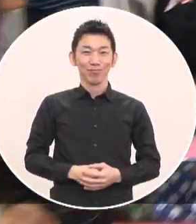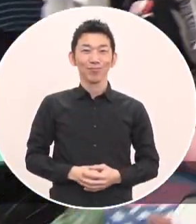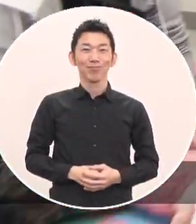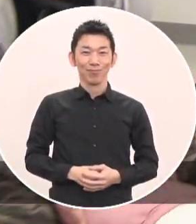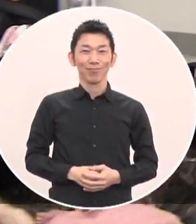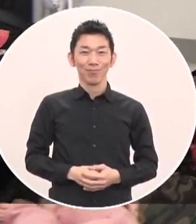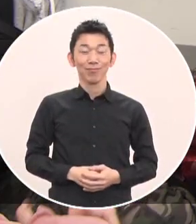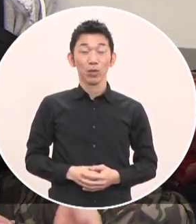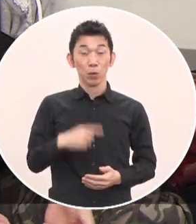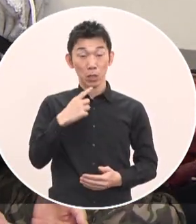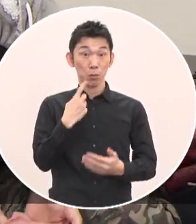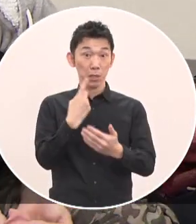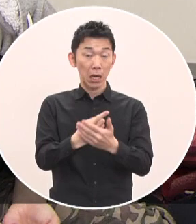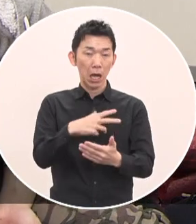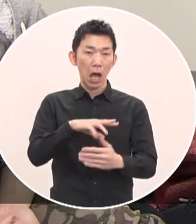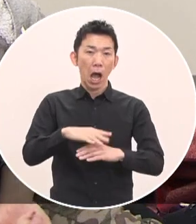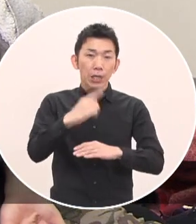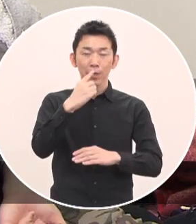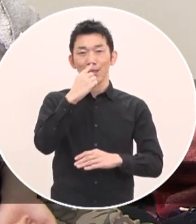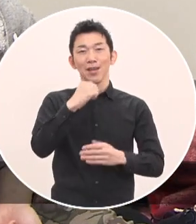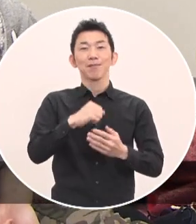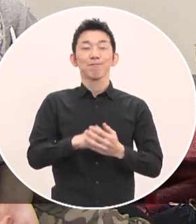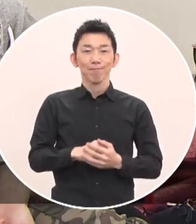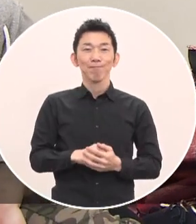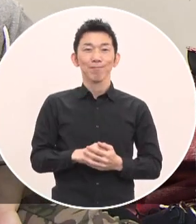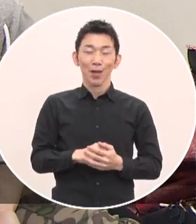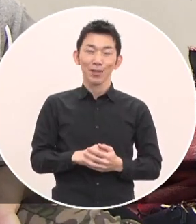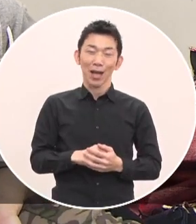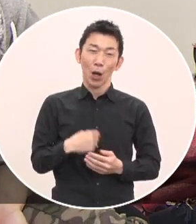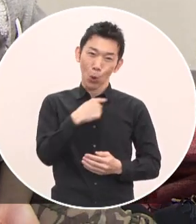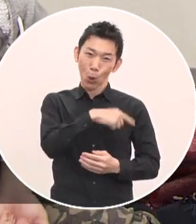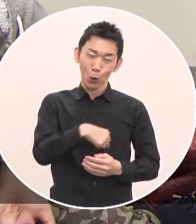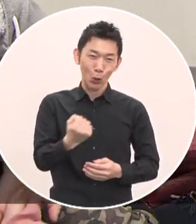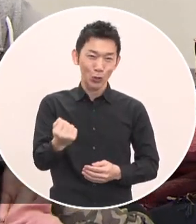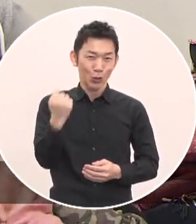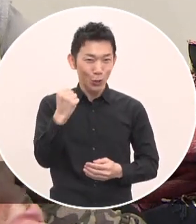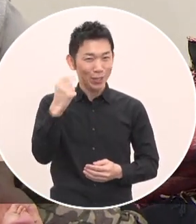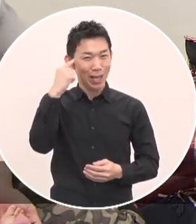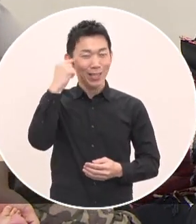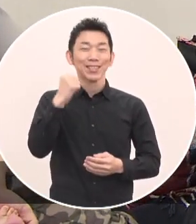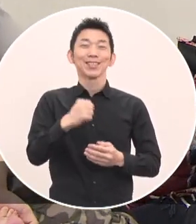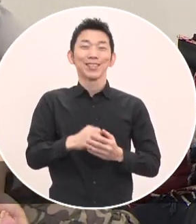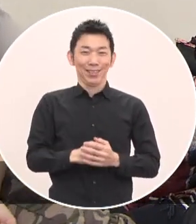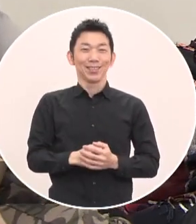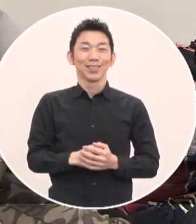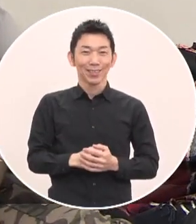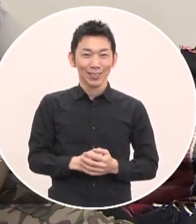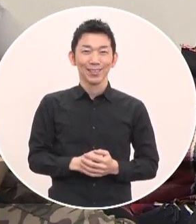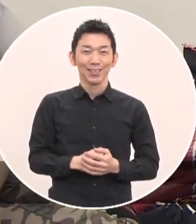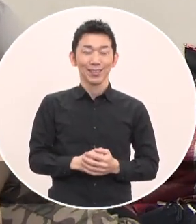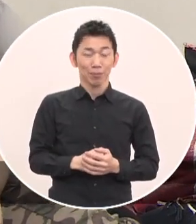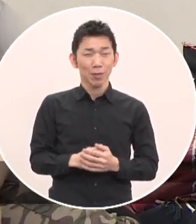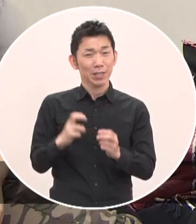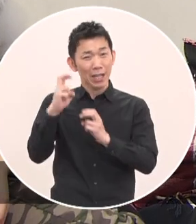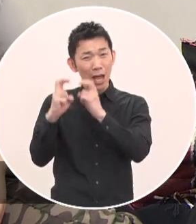始めて初めてどうですか今日来て見て心豪徳寺駅